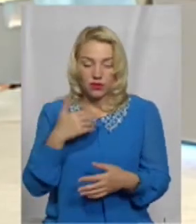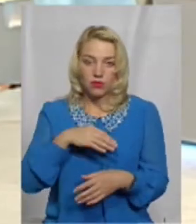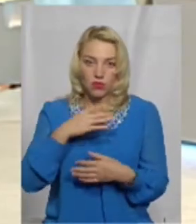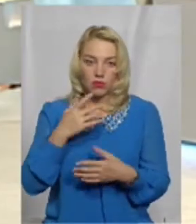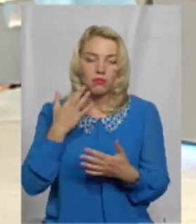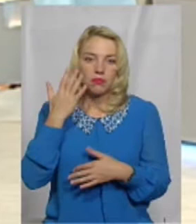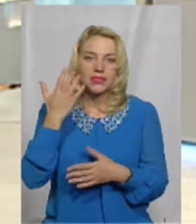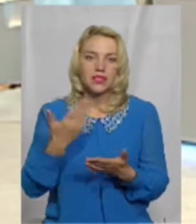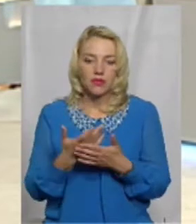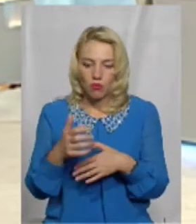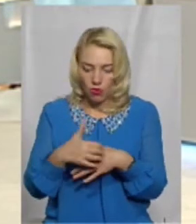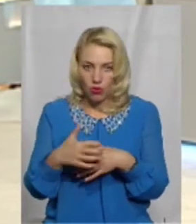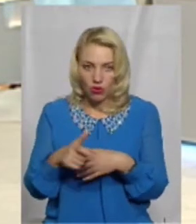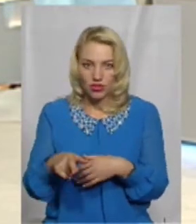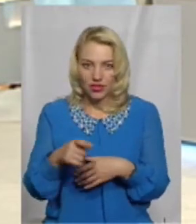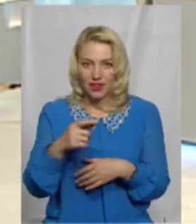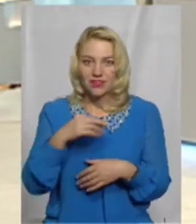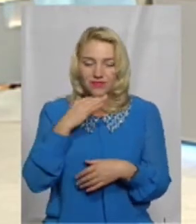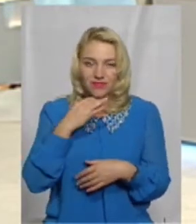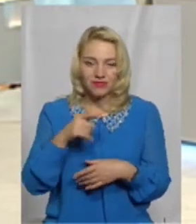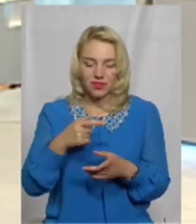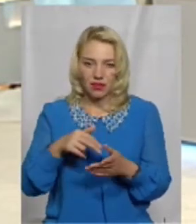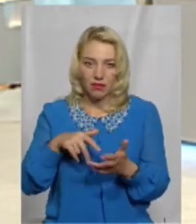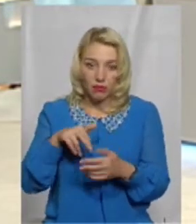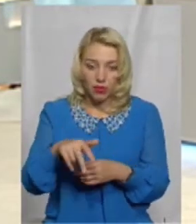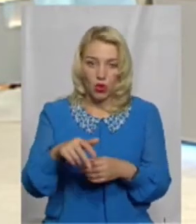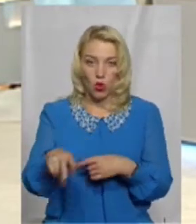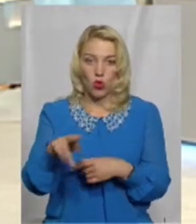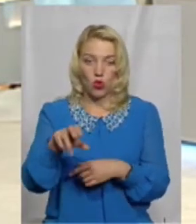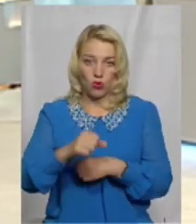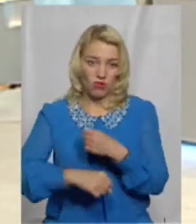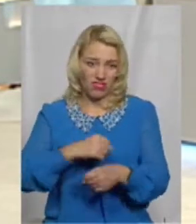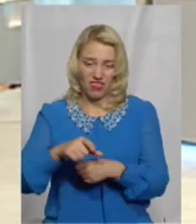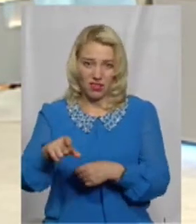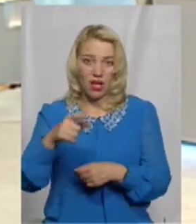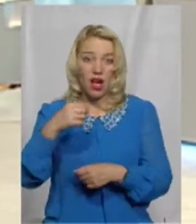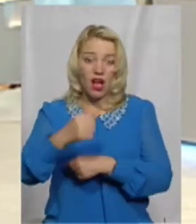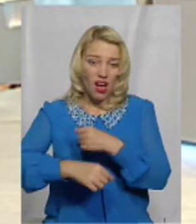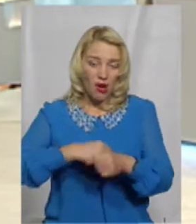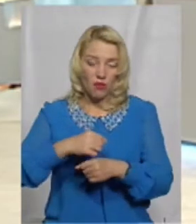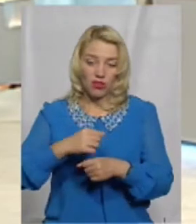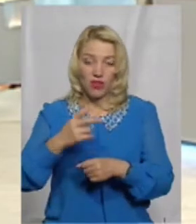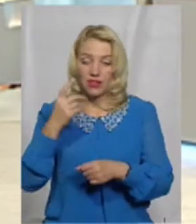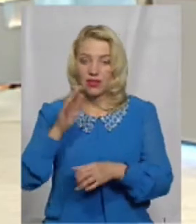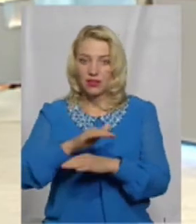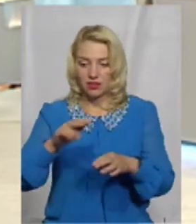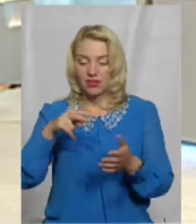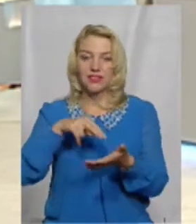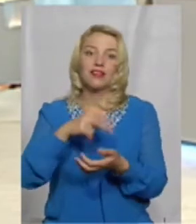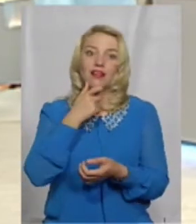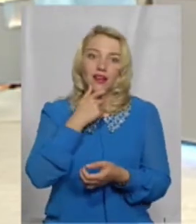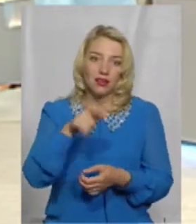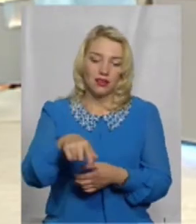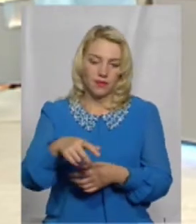представити таку картину? Це кошеня зараз між прутків залазить до медведя, і медведь її розриває на очах у дітей. Яка це буде в дитини